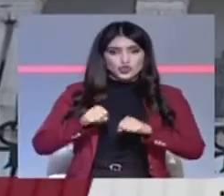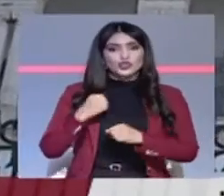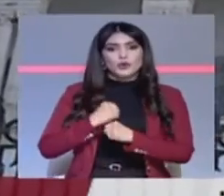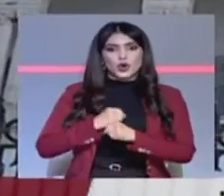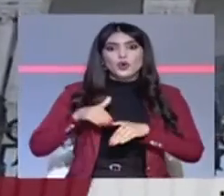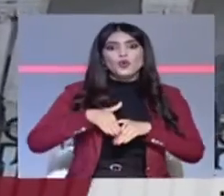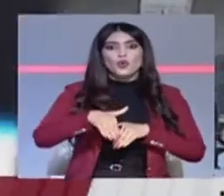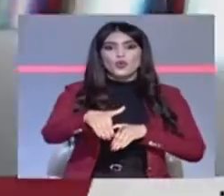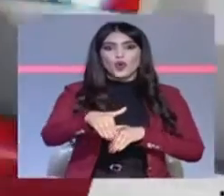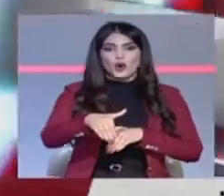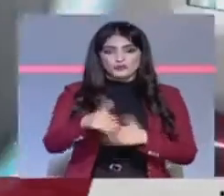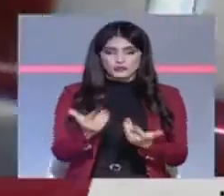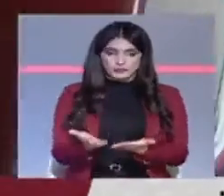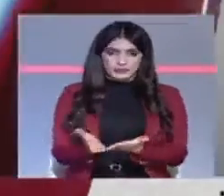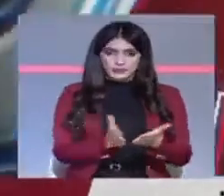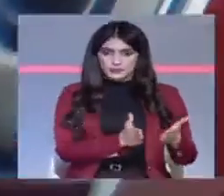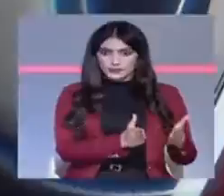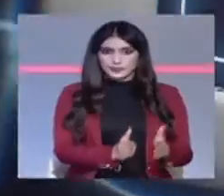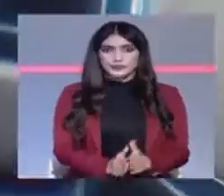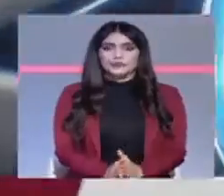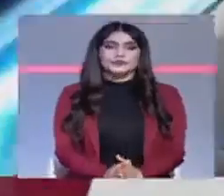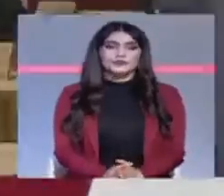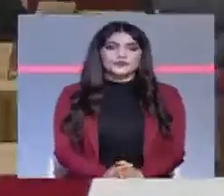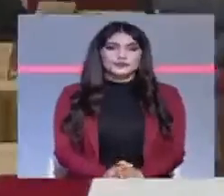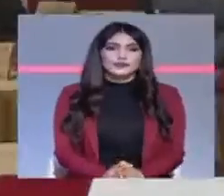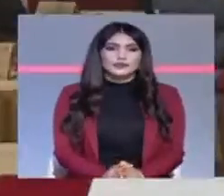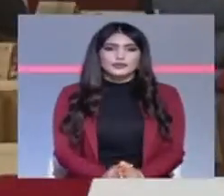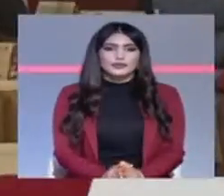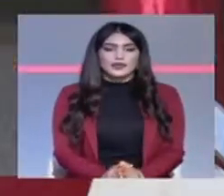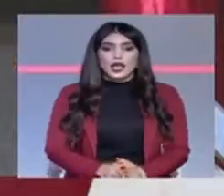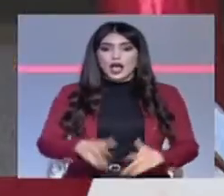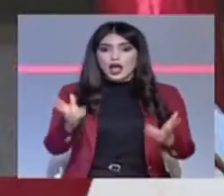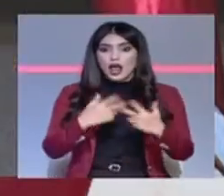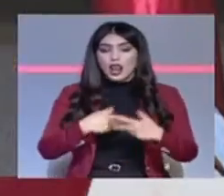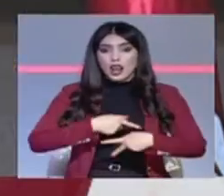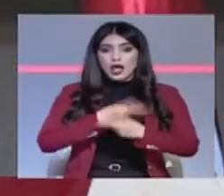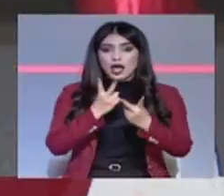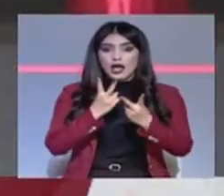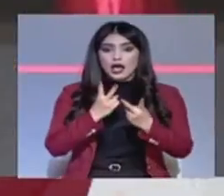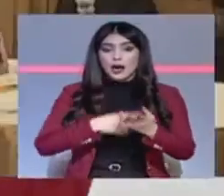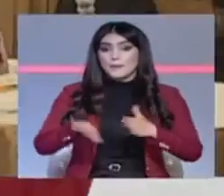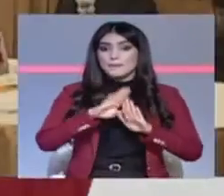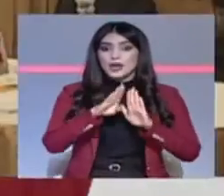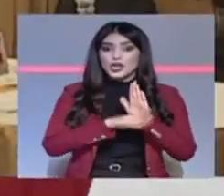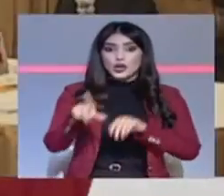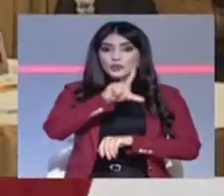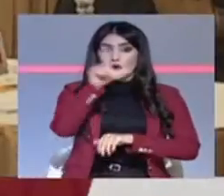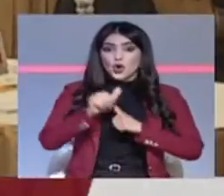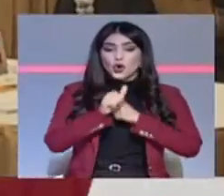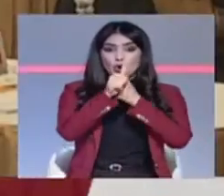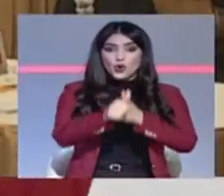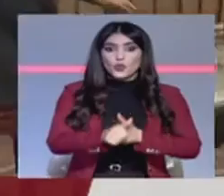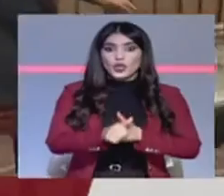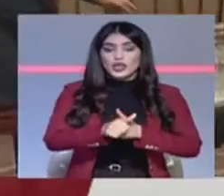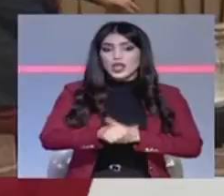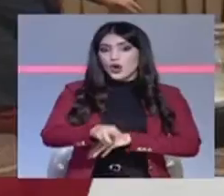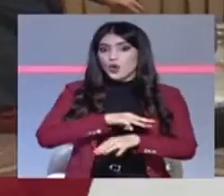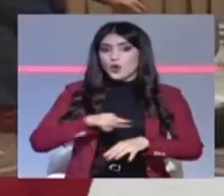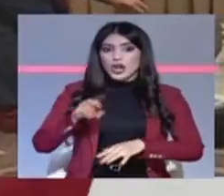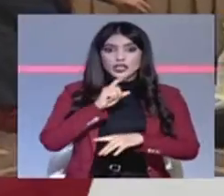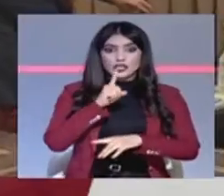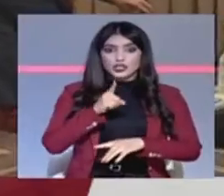واجباتهم على افضليه الاعلان عن انطلاق البرنامج الوطني للوالديه الايجابيه